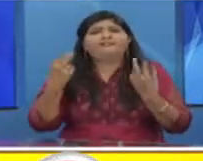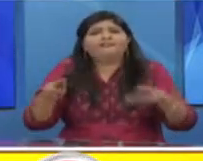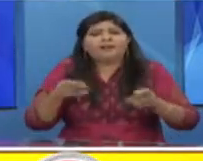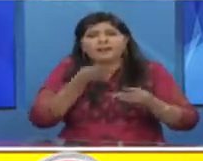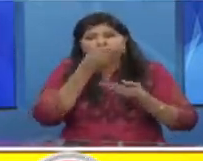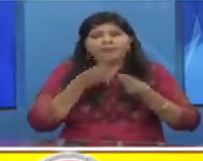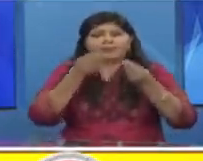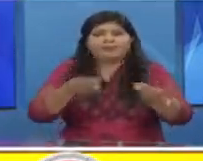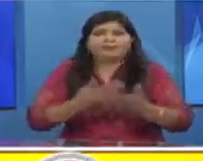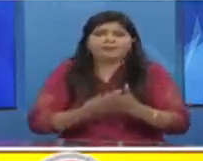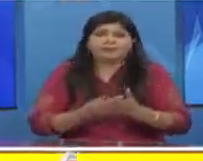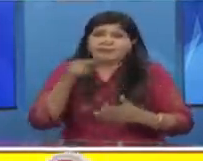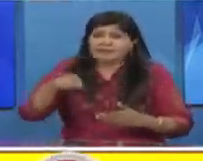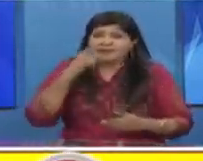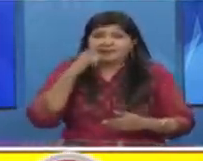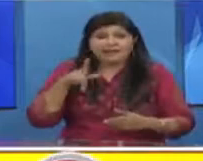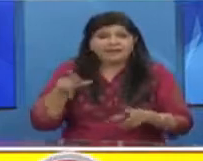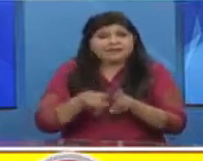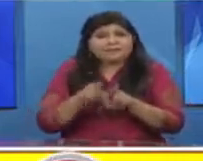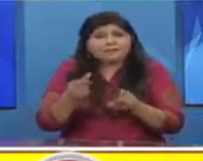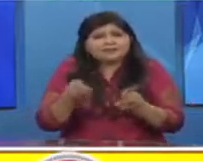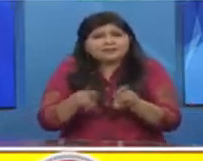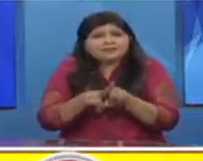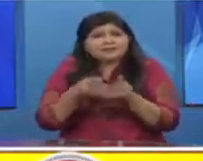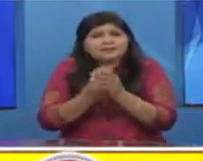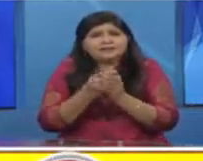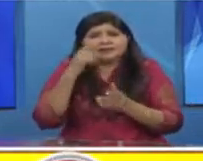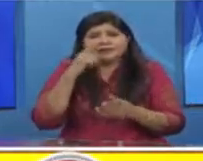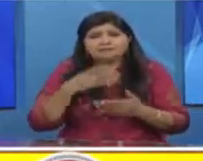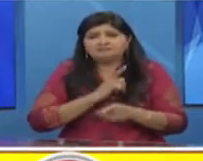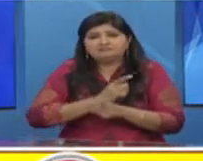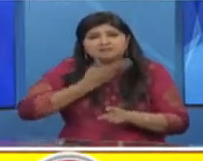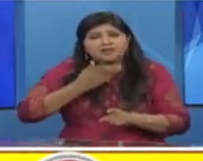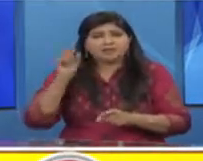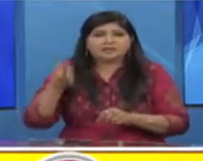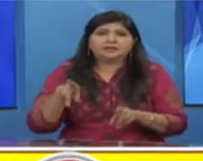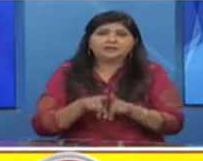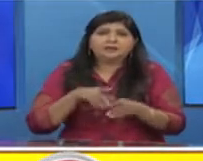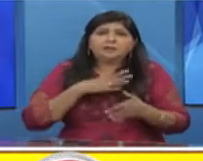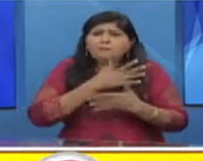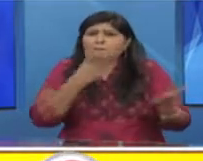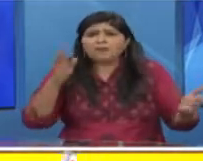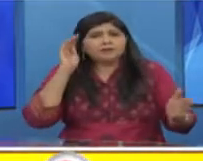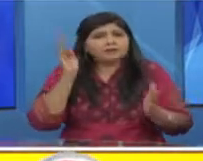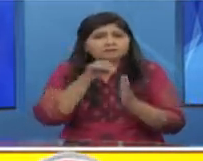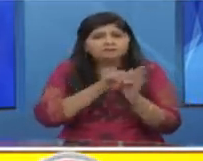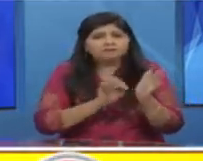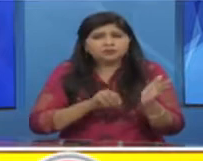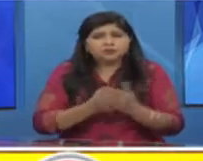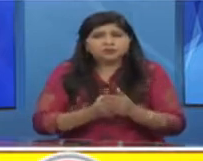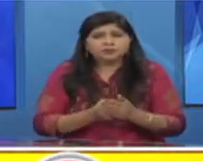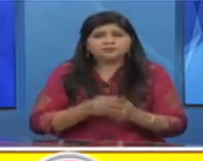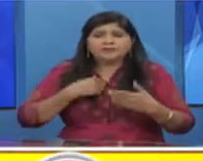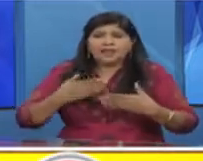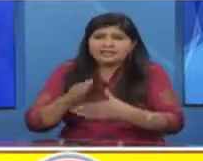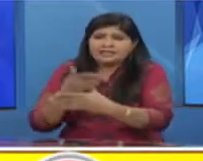भारत की लक्ष्मी की विनम्रता और करुणा से काफी प्रेरित हुई है। ऐसी अनेक कहानियां लोगों ने शेयर